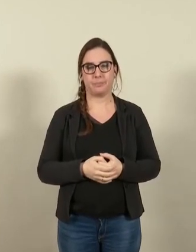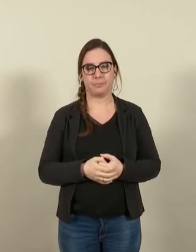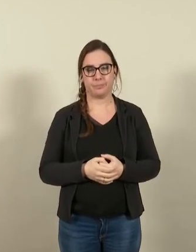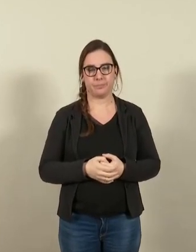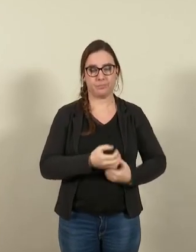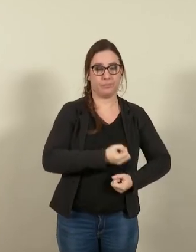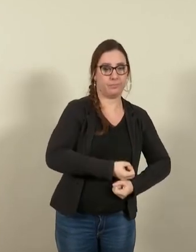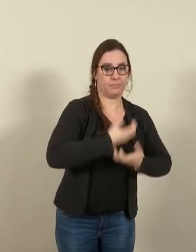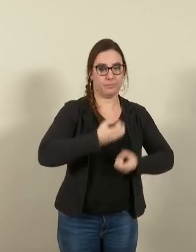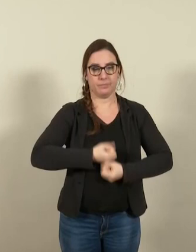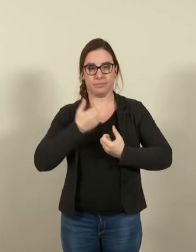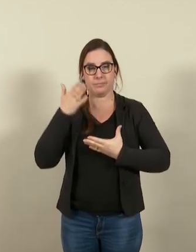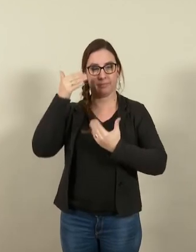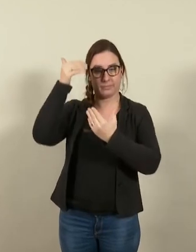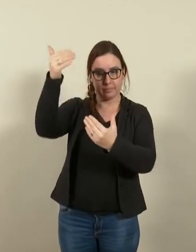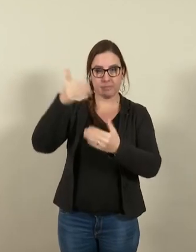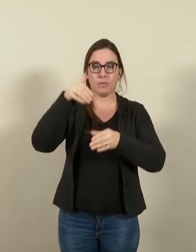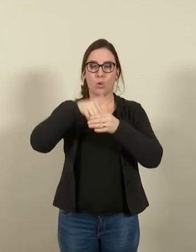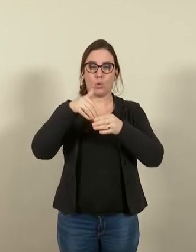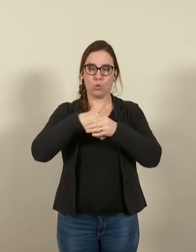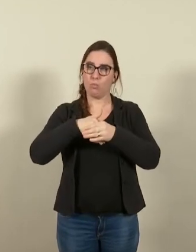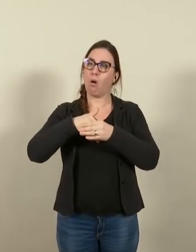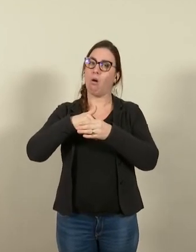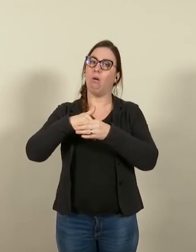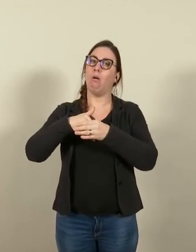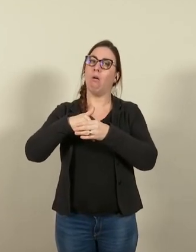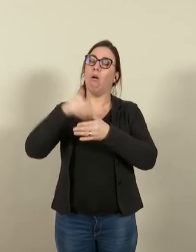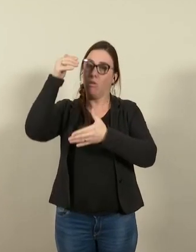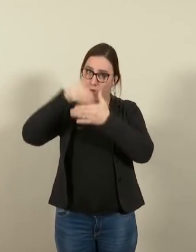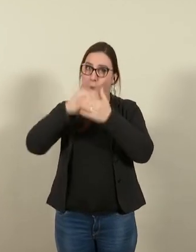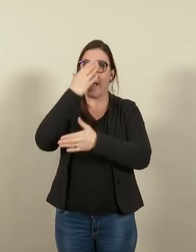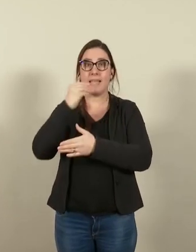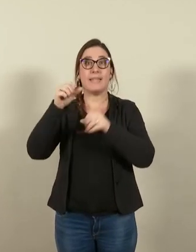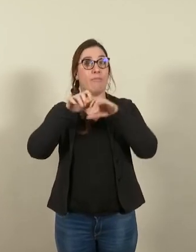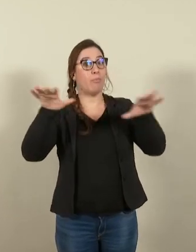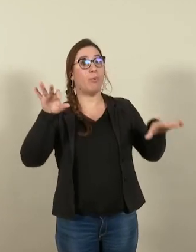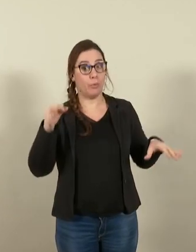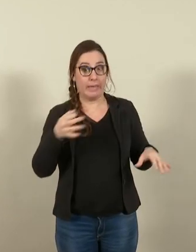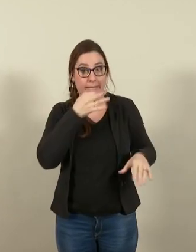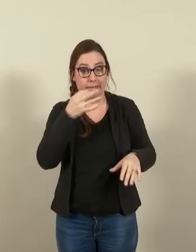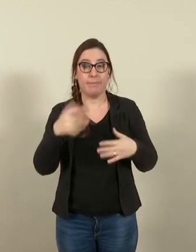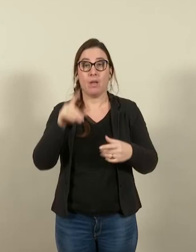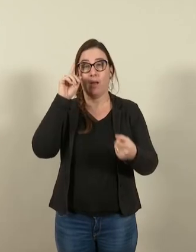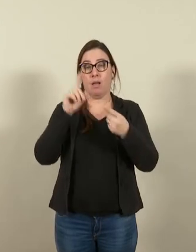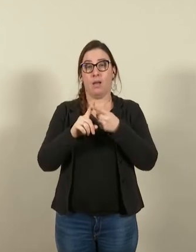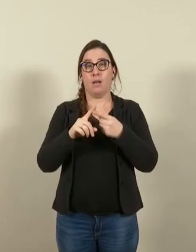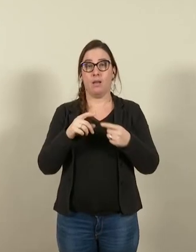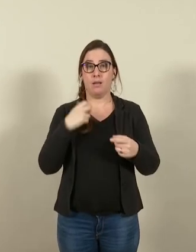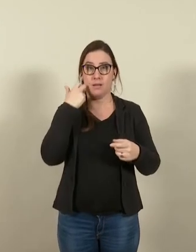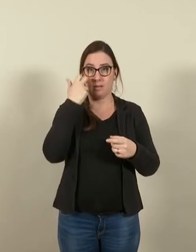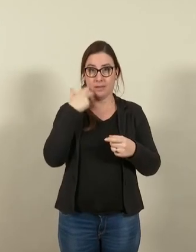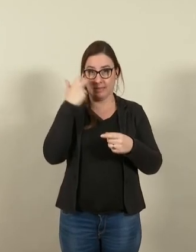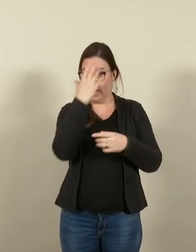de de vu un document interne effectivement ça a été dit donc de la CNCF concernant la suppression donc de la dessert de